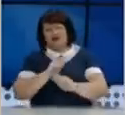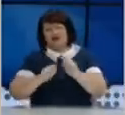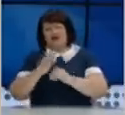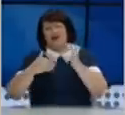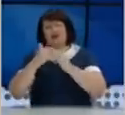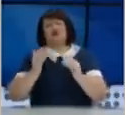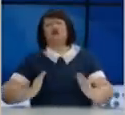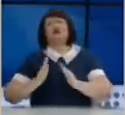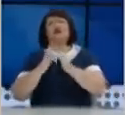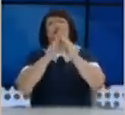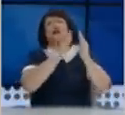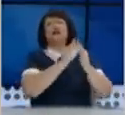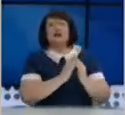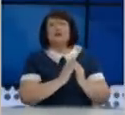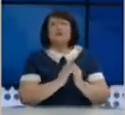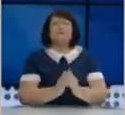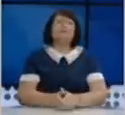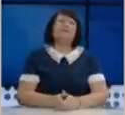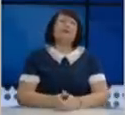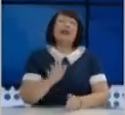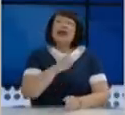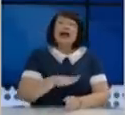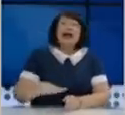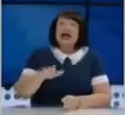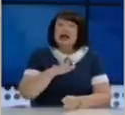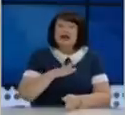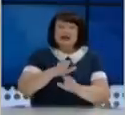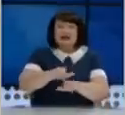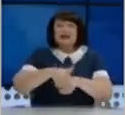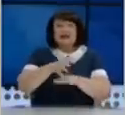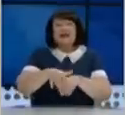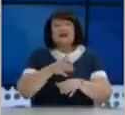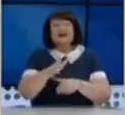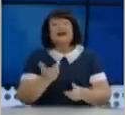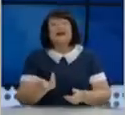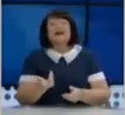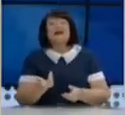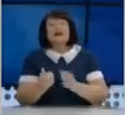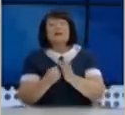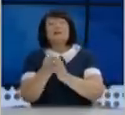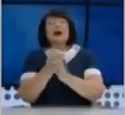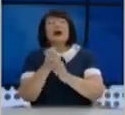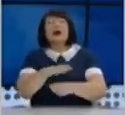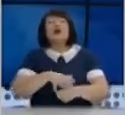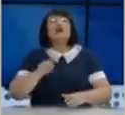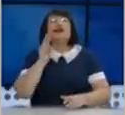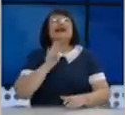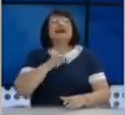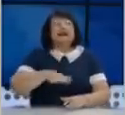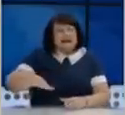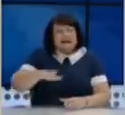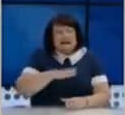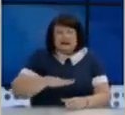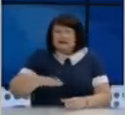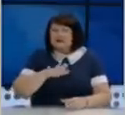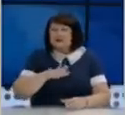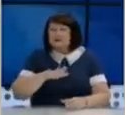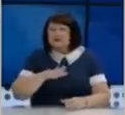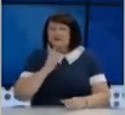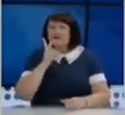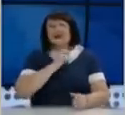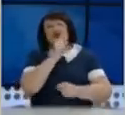Υπάρχει πρόβλεψη για την απασχόληση των ρητινοπαραγωγών για ακόμη 5 χρόνια, όταν η παραγωγή ρητίνη στο καλό σενάριο θα αρχίσει μετά